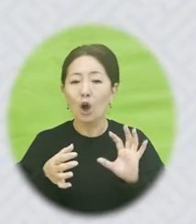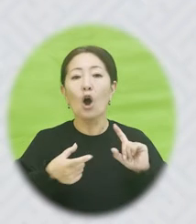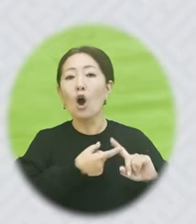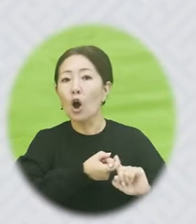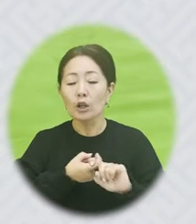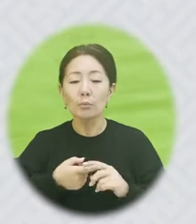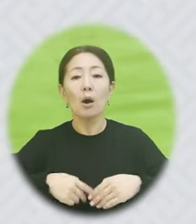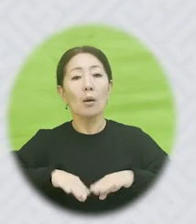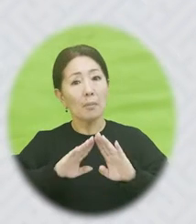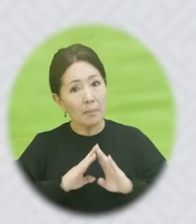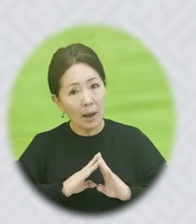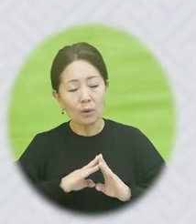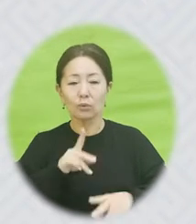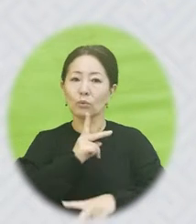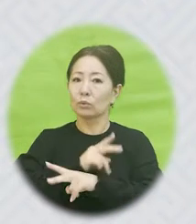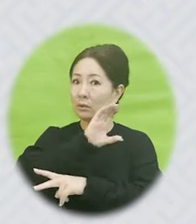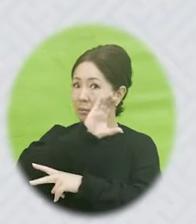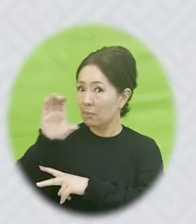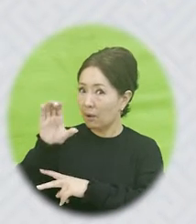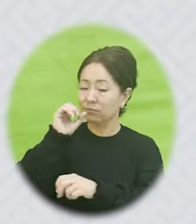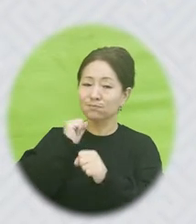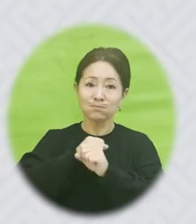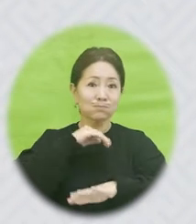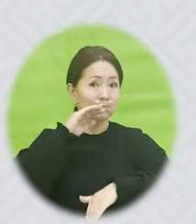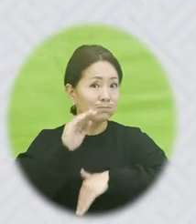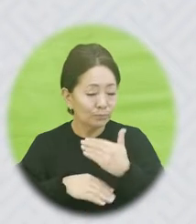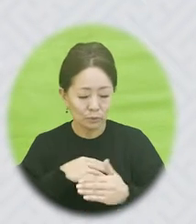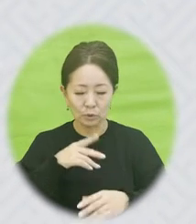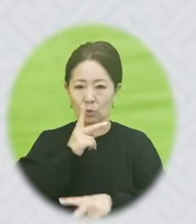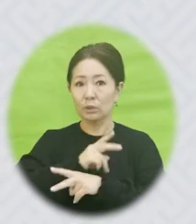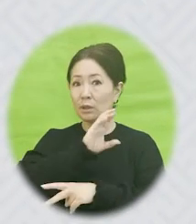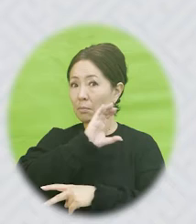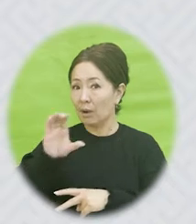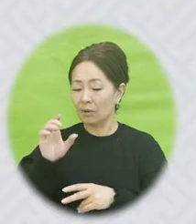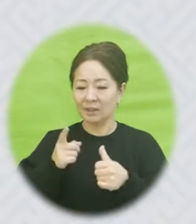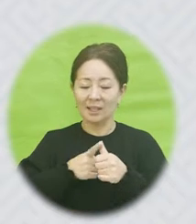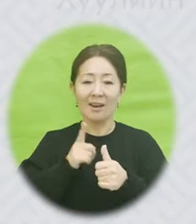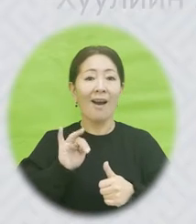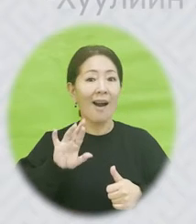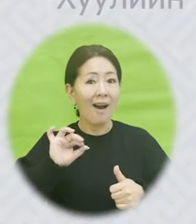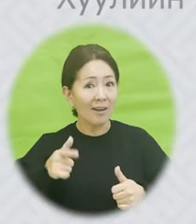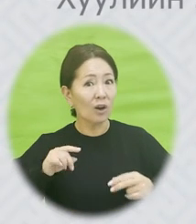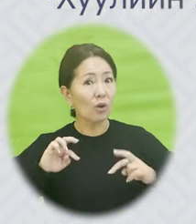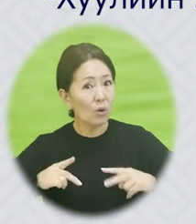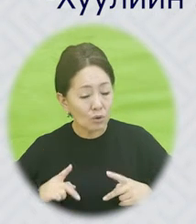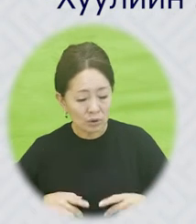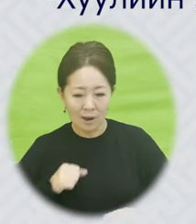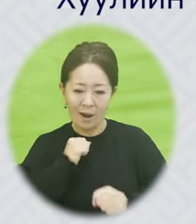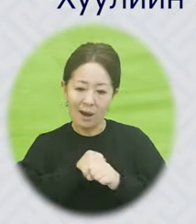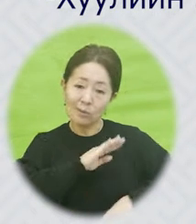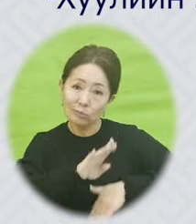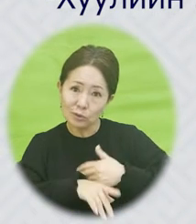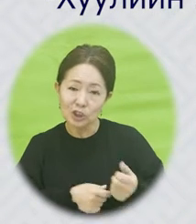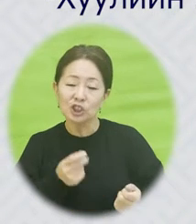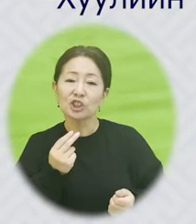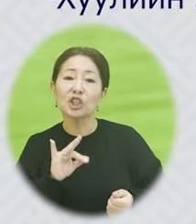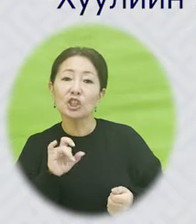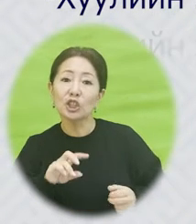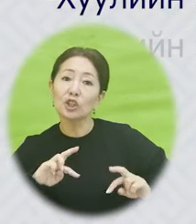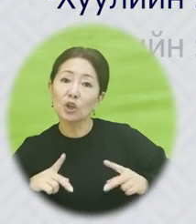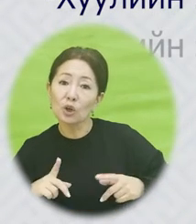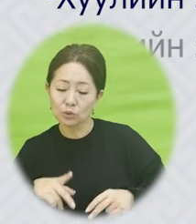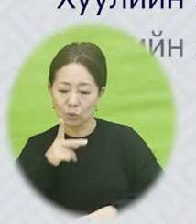үүсгэн байгуулах, хуулийн этгээдийн гүйцэтгэх удирдлага өөрчлөх, хуулийн этгээдийн хаяг өөрчлөх, хуулийн этгээдийн үйл ажиллагааны чиглэл